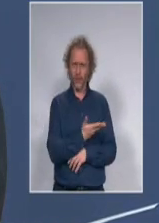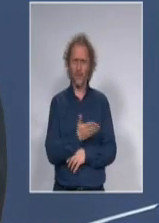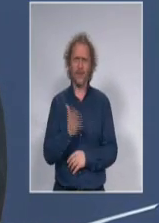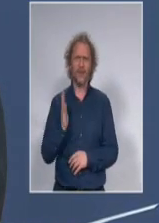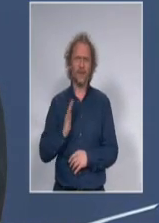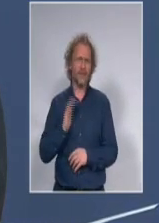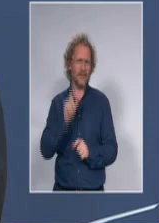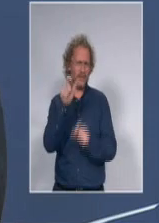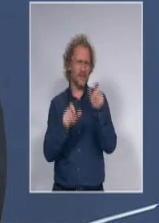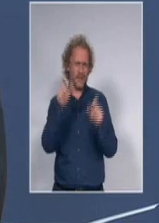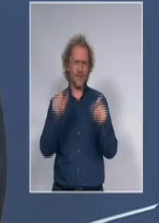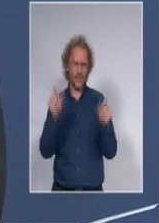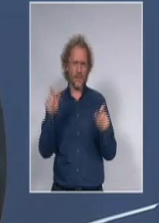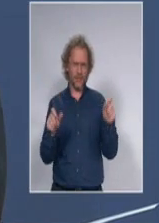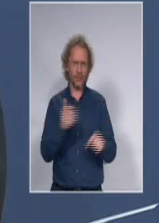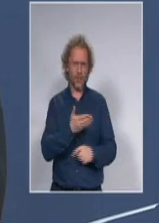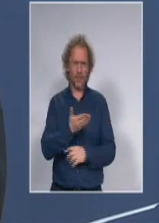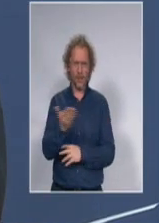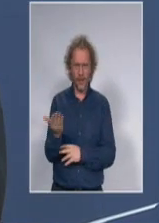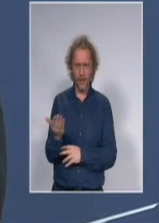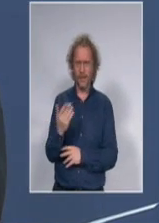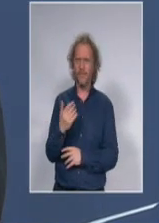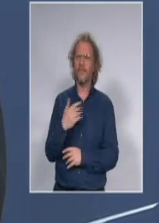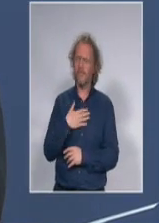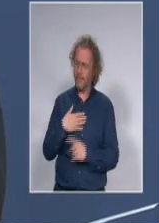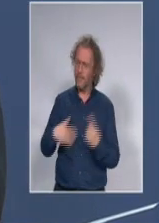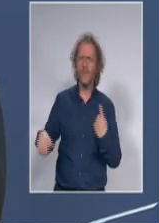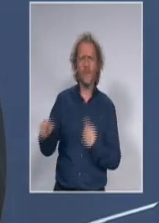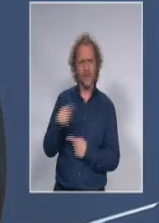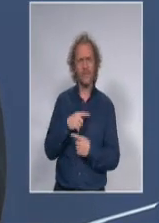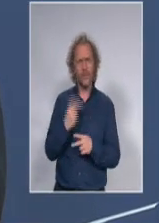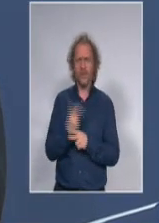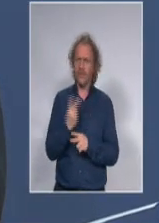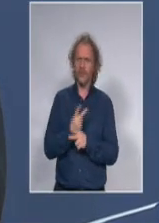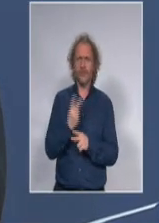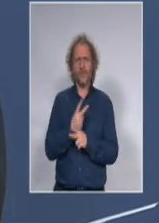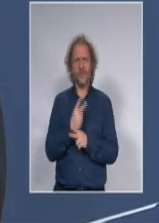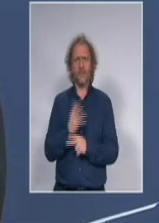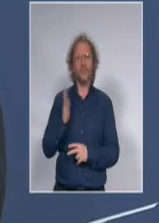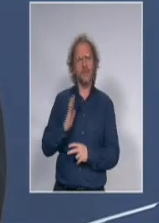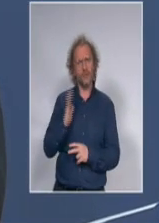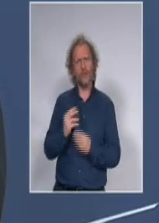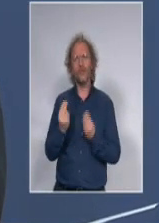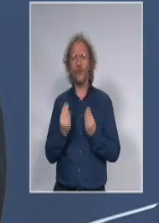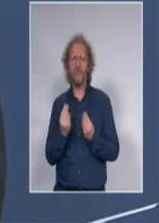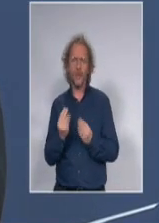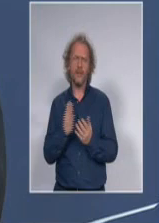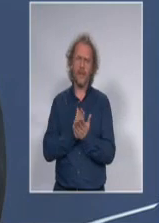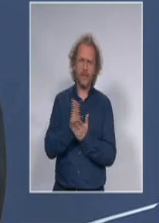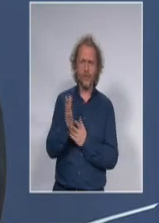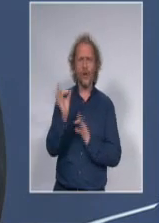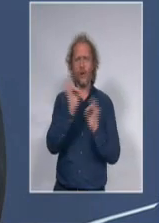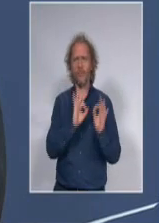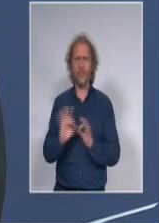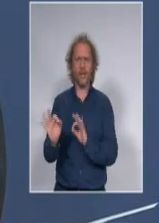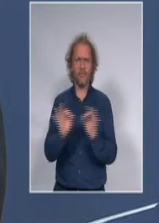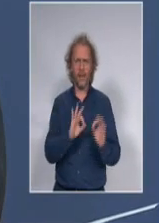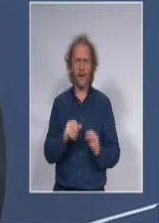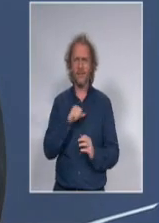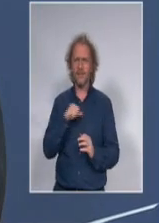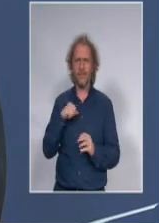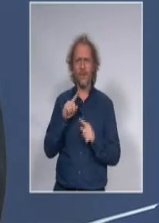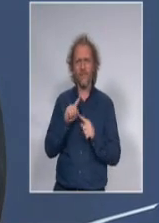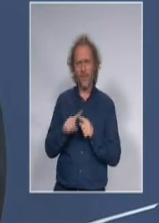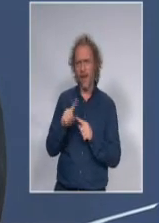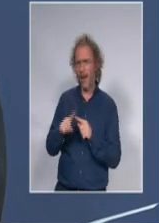jedna od zemalja koja se veoma brzo na pristojan i dobar način pripremila. Ostaje nam taj tehnički deo da se gasovi razvedu,